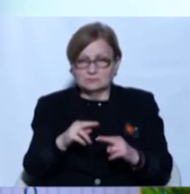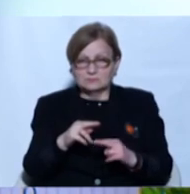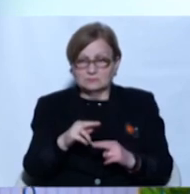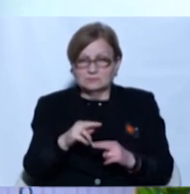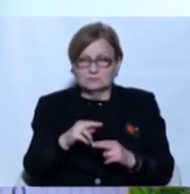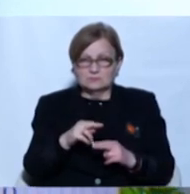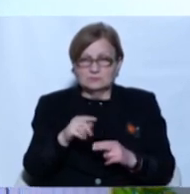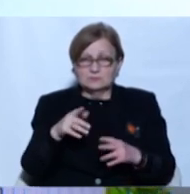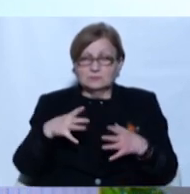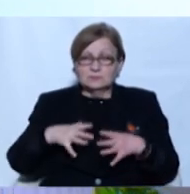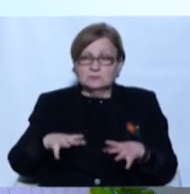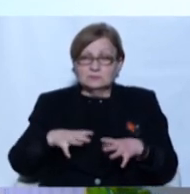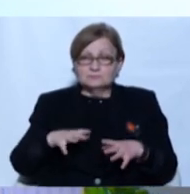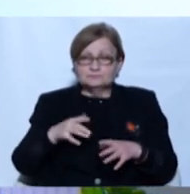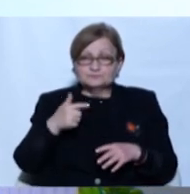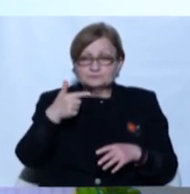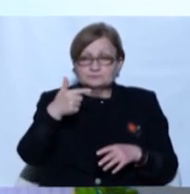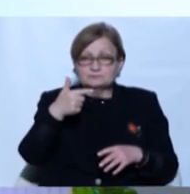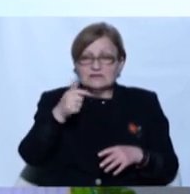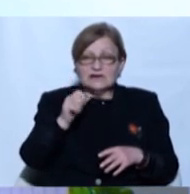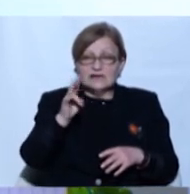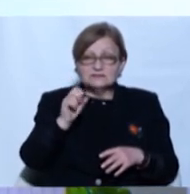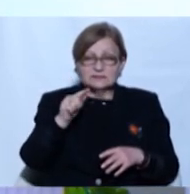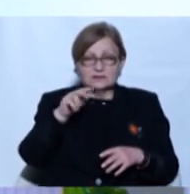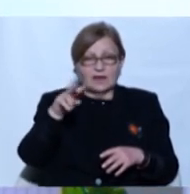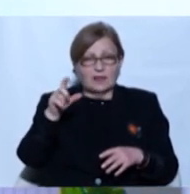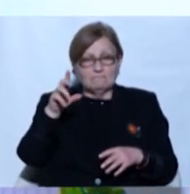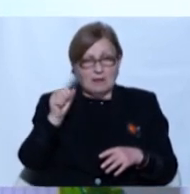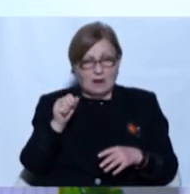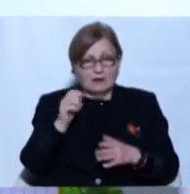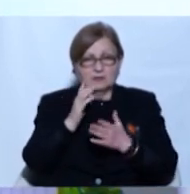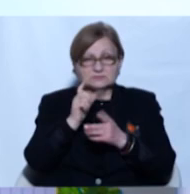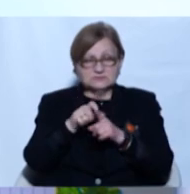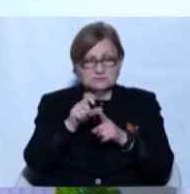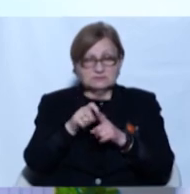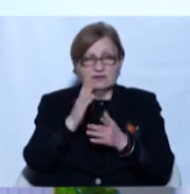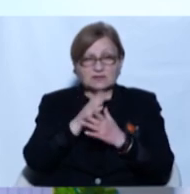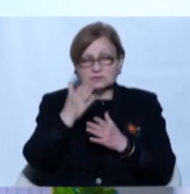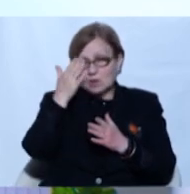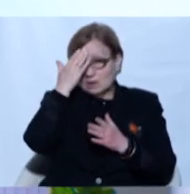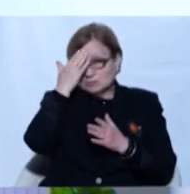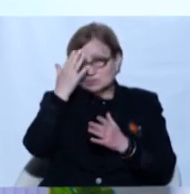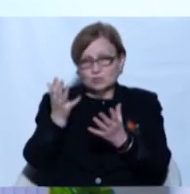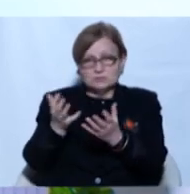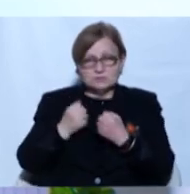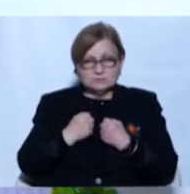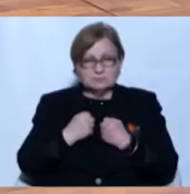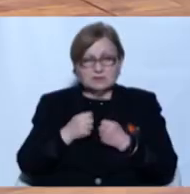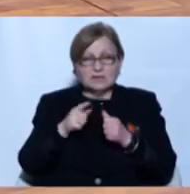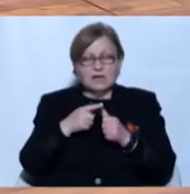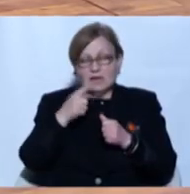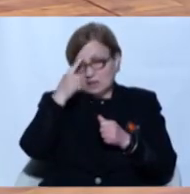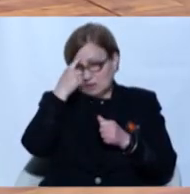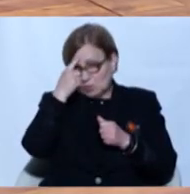ეს ქართული სიტყვაც კი განათლება, რომელიც ცოდნის მიღება საბოლოო ჯამში განათლებას უკავშირებს, აი სიტყვა ნათელი არის, ეს ნიშნავს